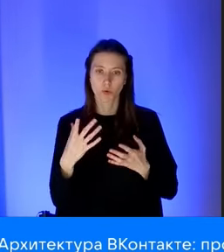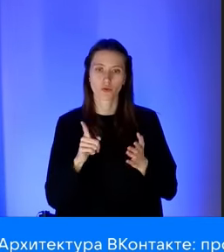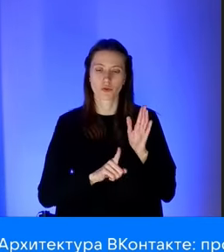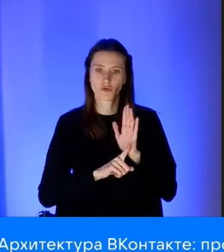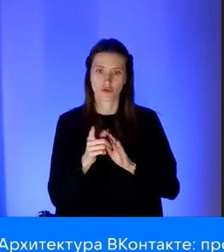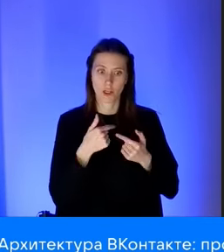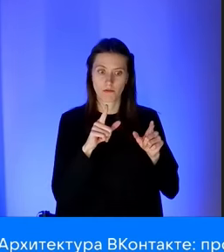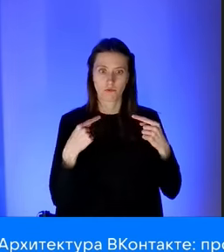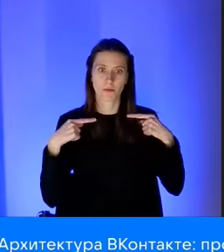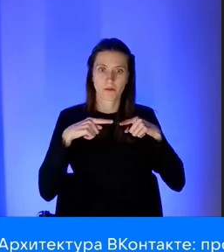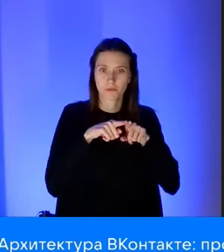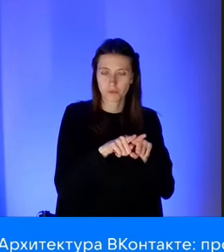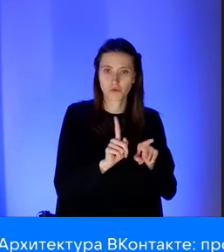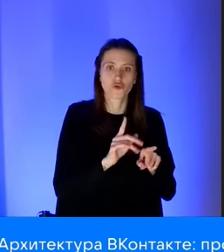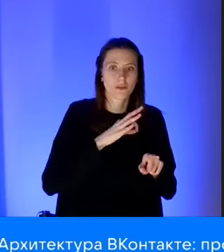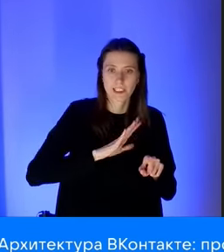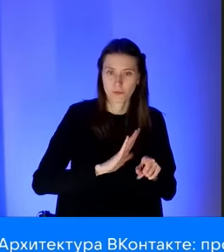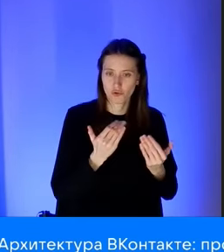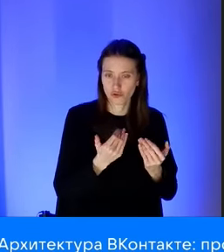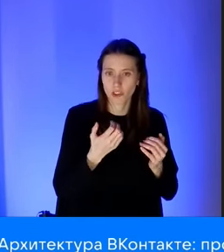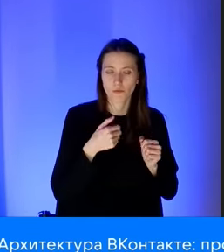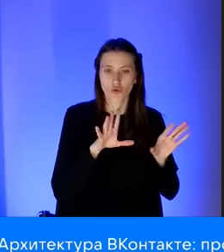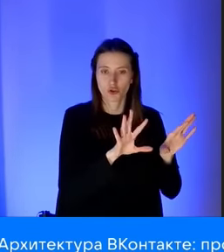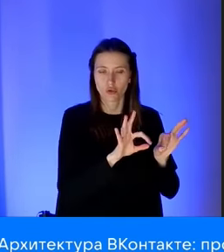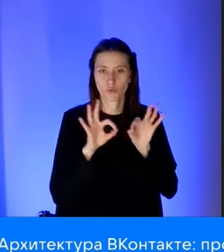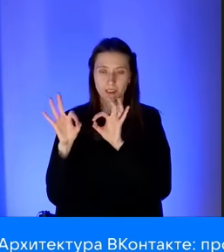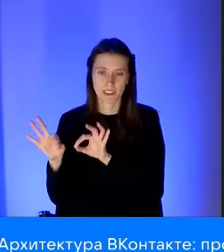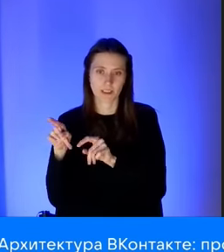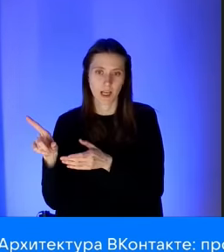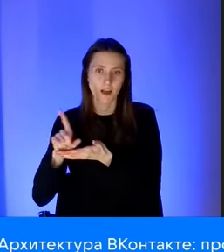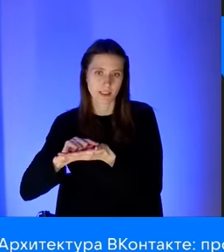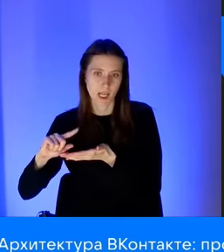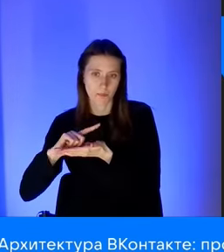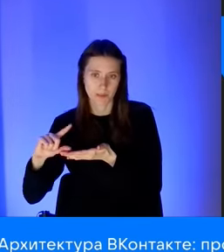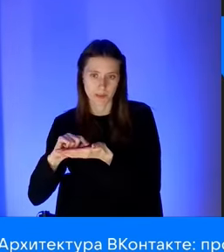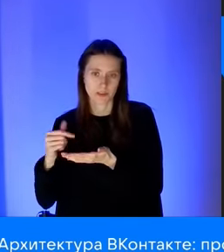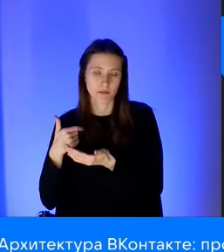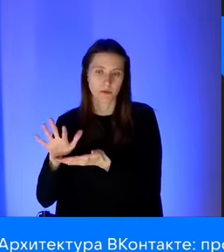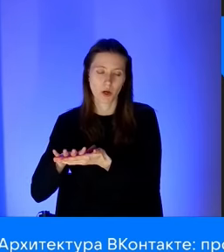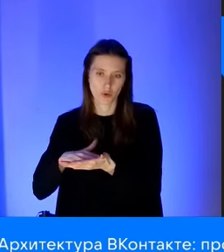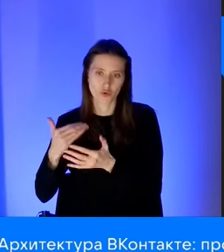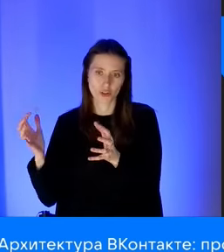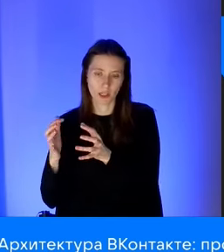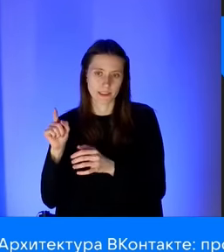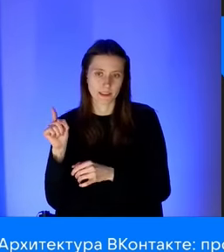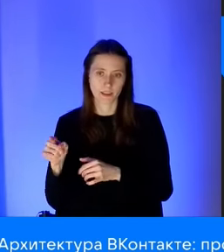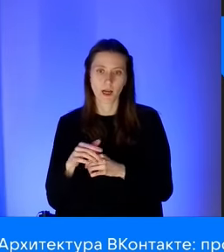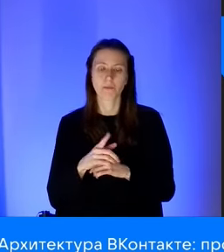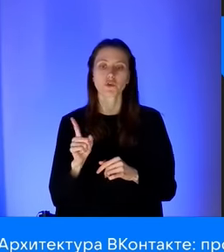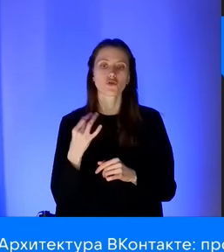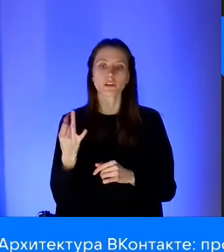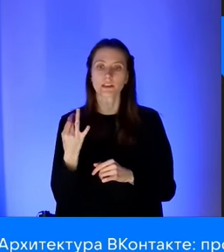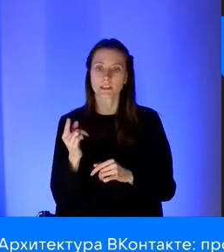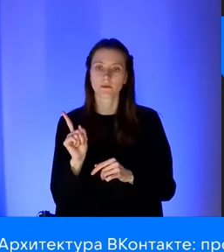которые обслуживается репликами здесь нового Я думаю ничего тоже нет что интересно это то как эн